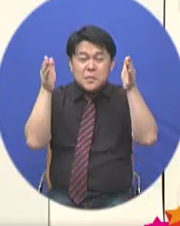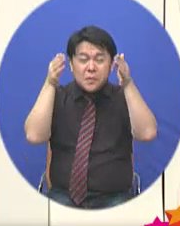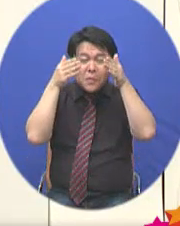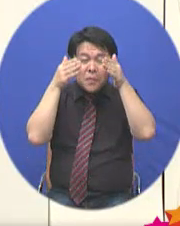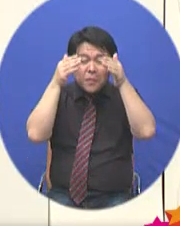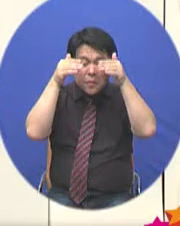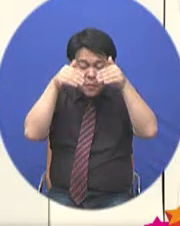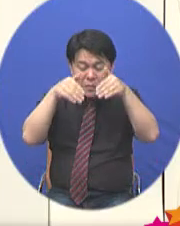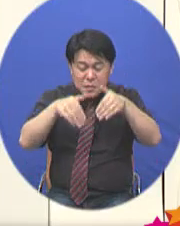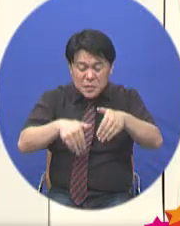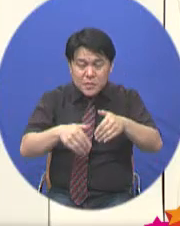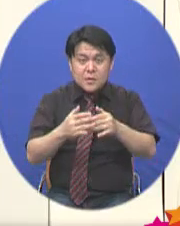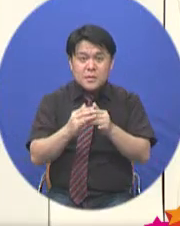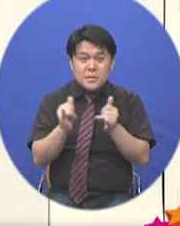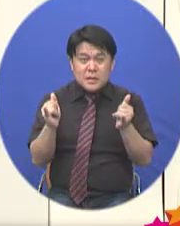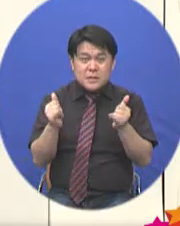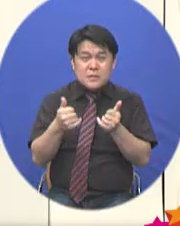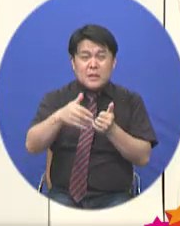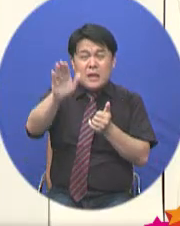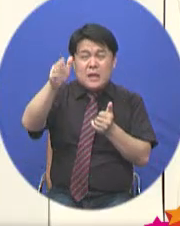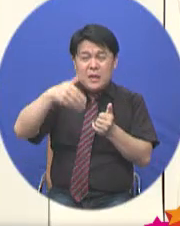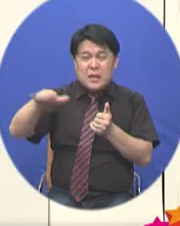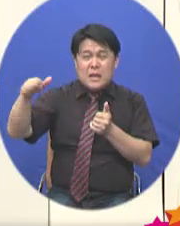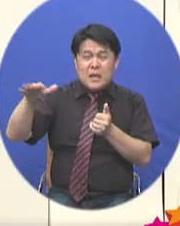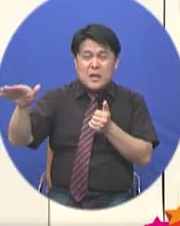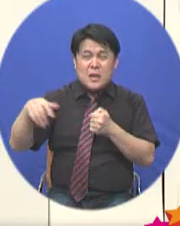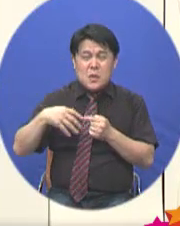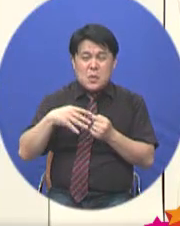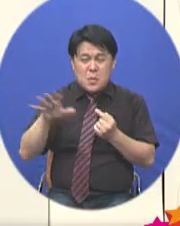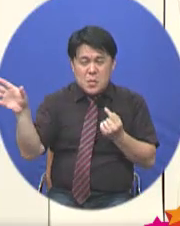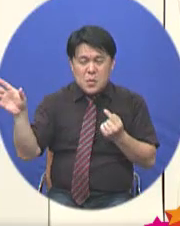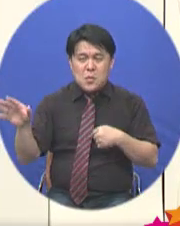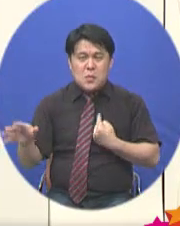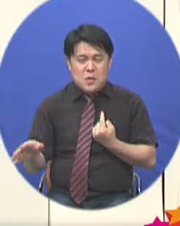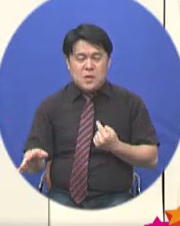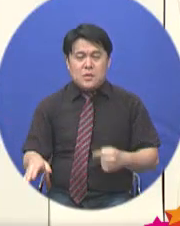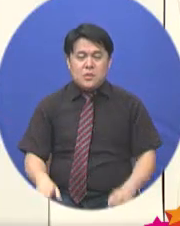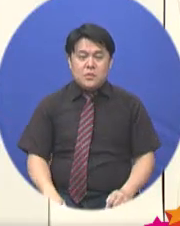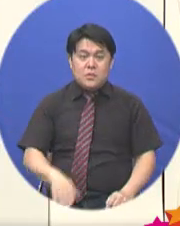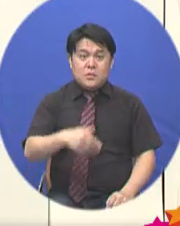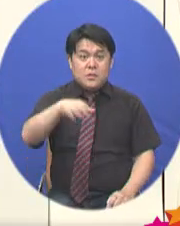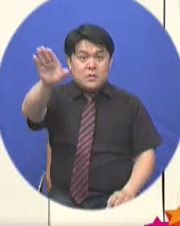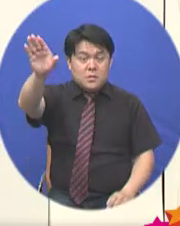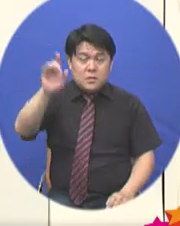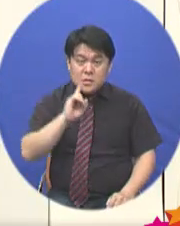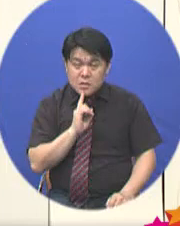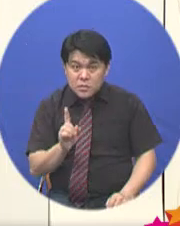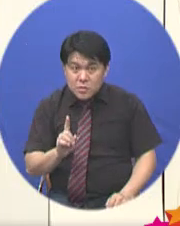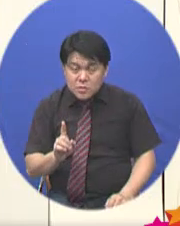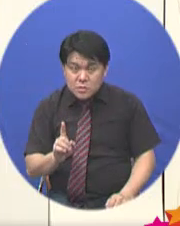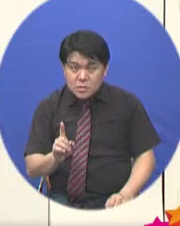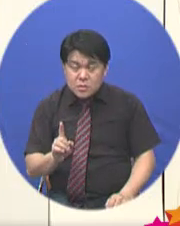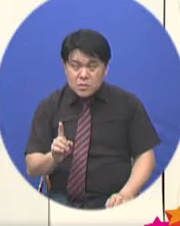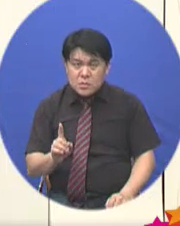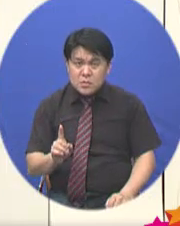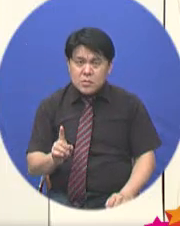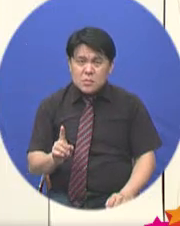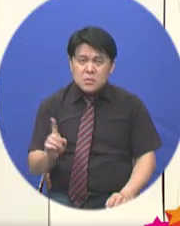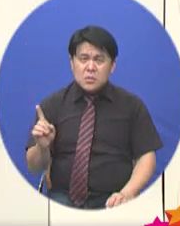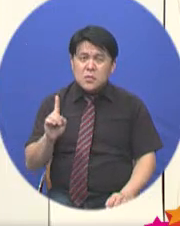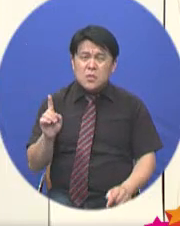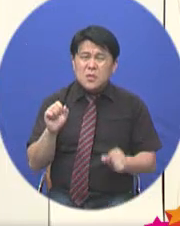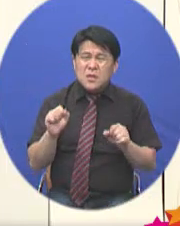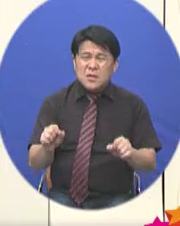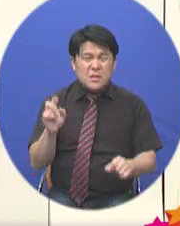다 떠나가네요. 그래서 그러셨어요. 예예. 예. 그러면 떠나갔다는 거는 지금 어떻게, 있긴